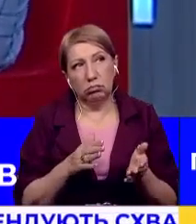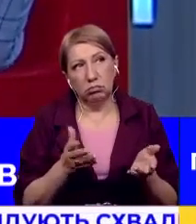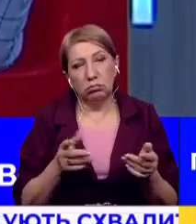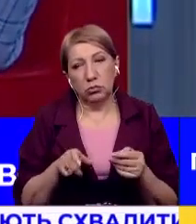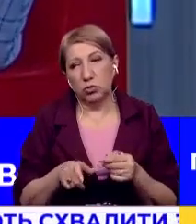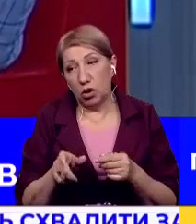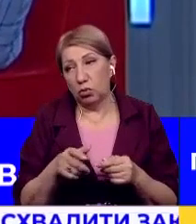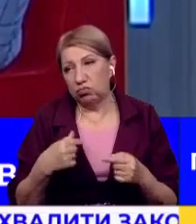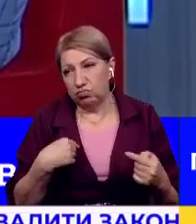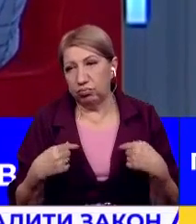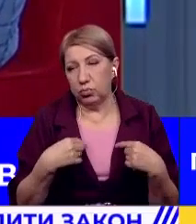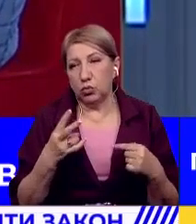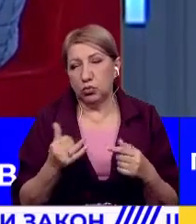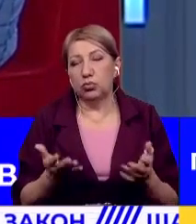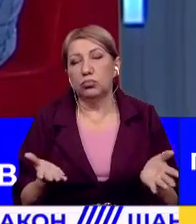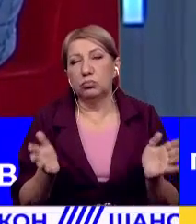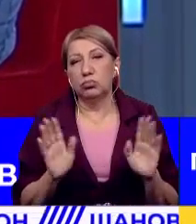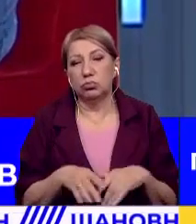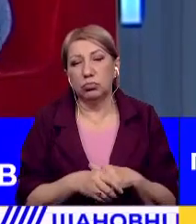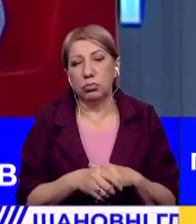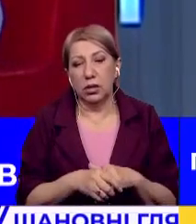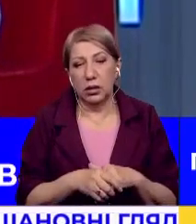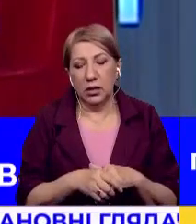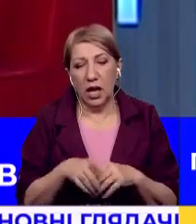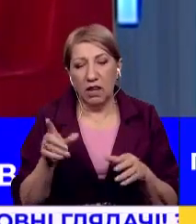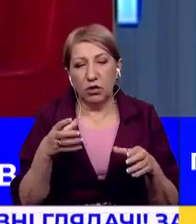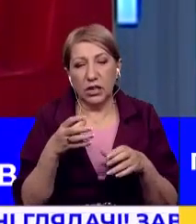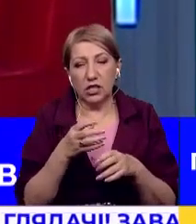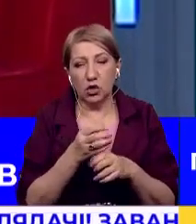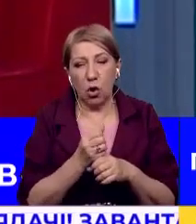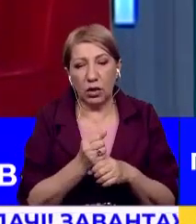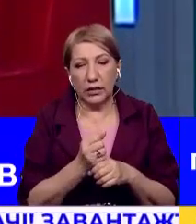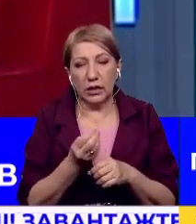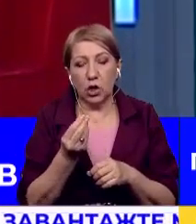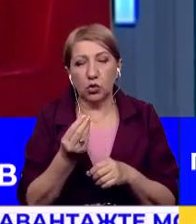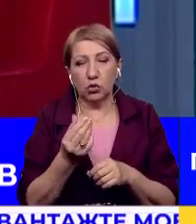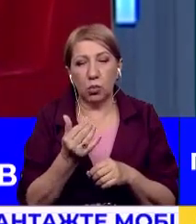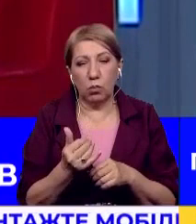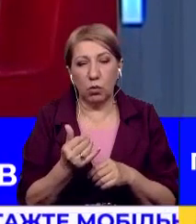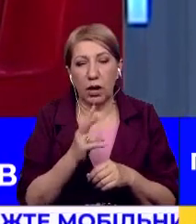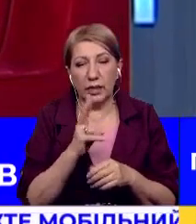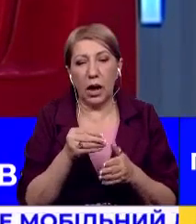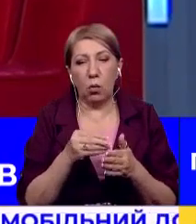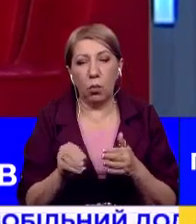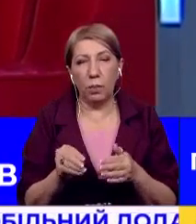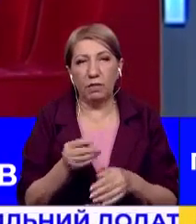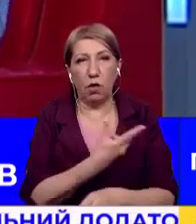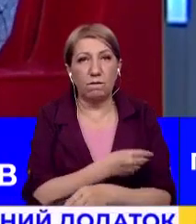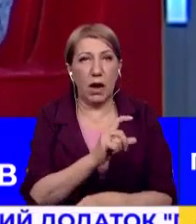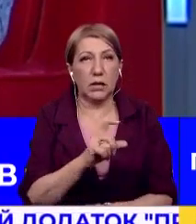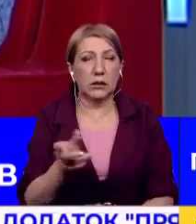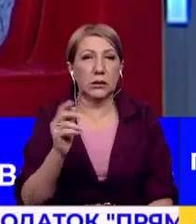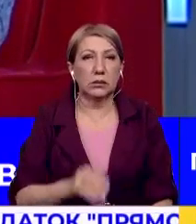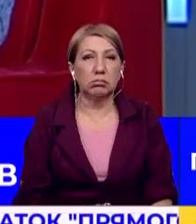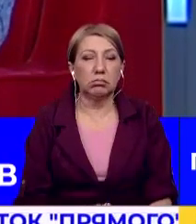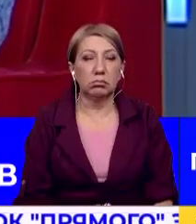тої дороги ми переживемо. Але вони скоротили суму на купівлю